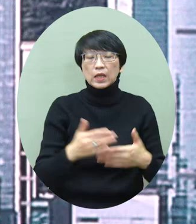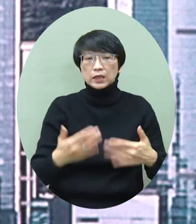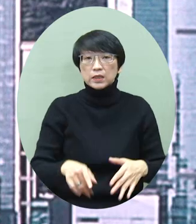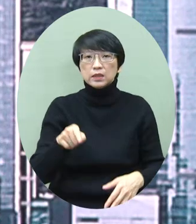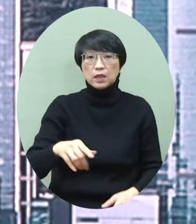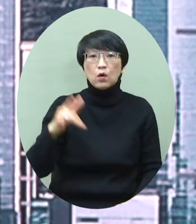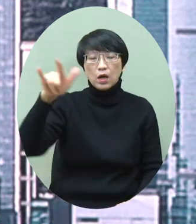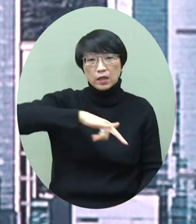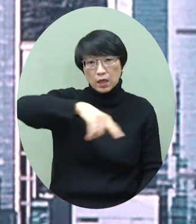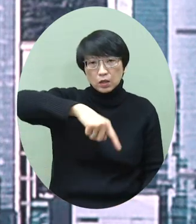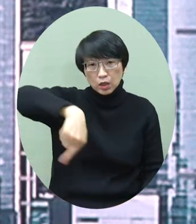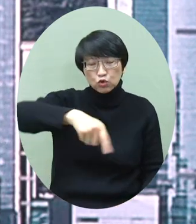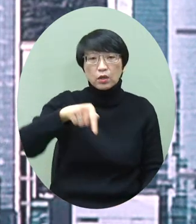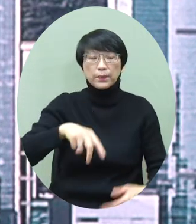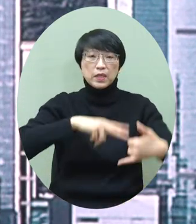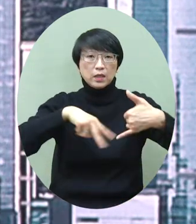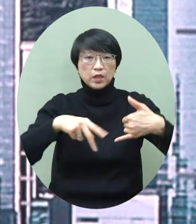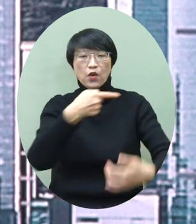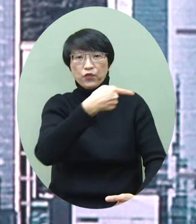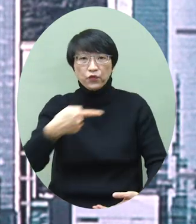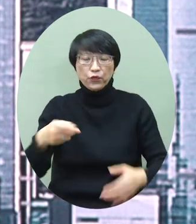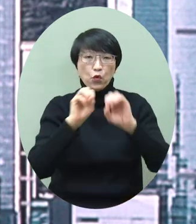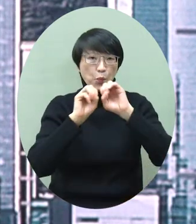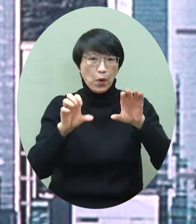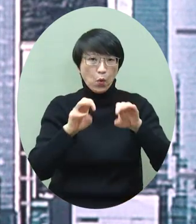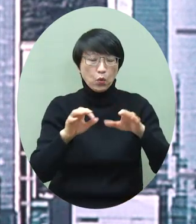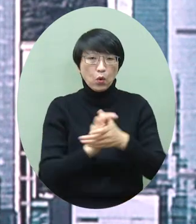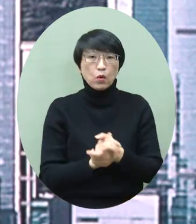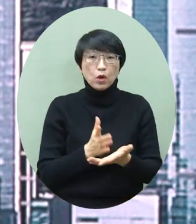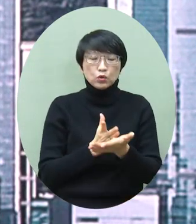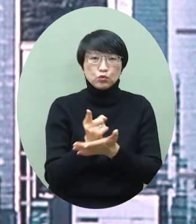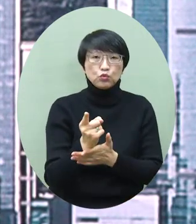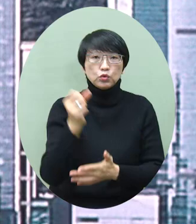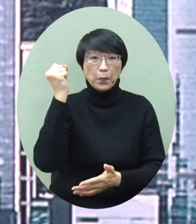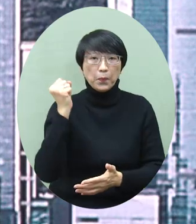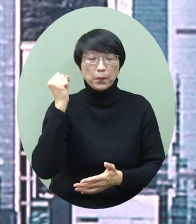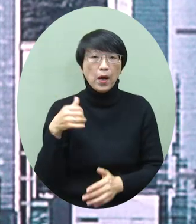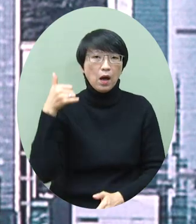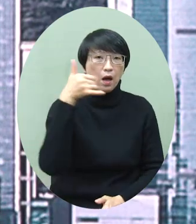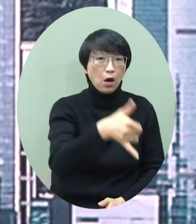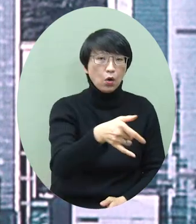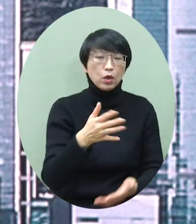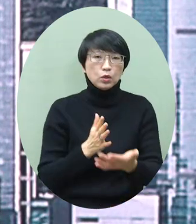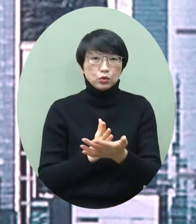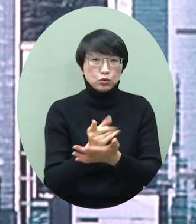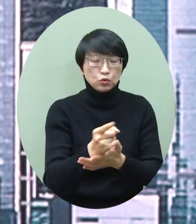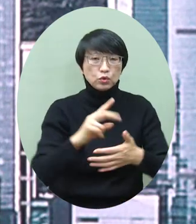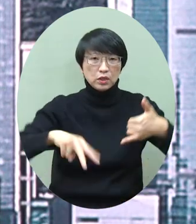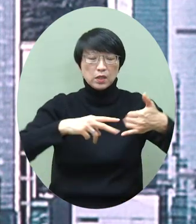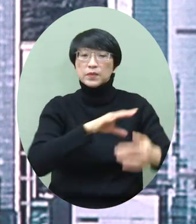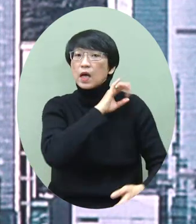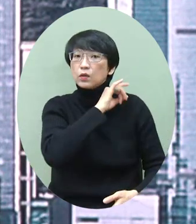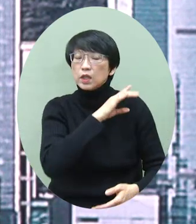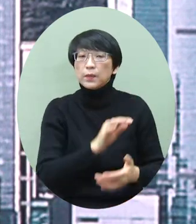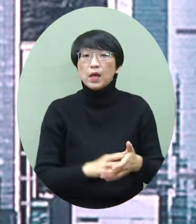機場裏面做檢測，得到陰性嘅結果，乘搭指定嘅交通到達指定嘅檢疫酒店，喺檢